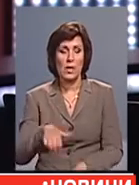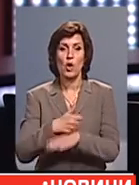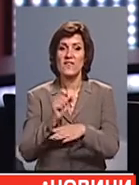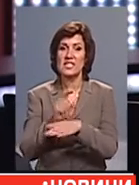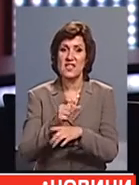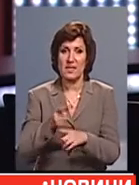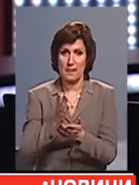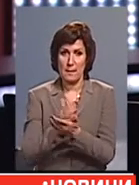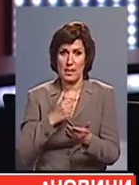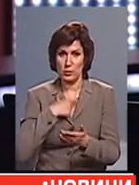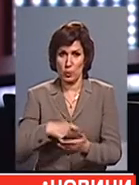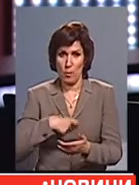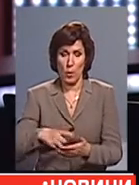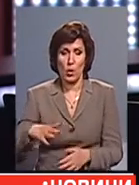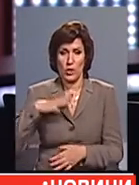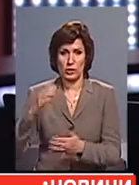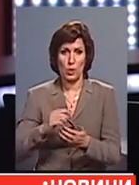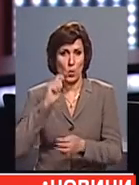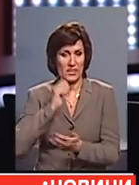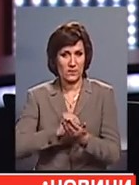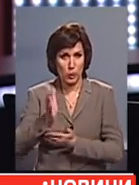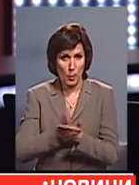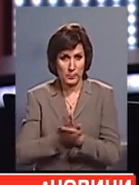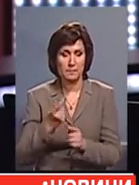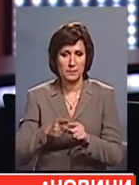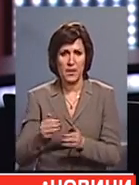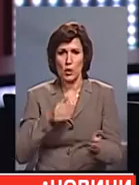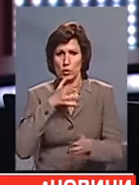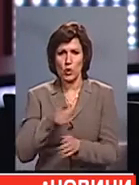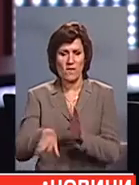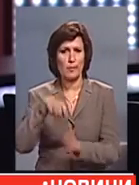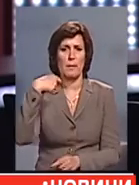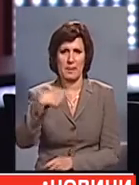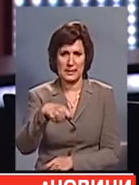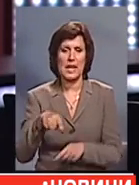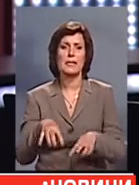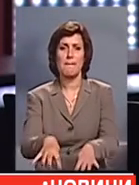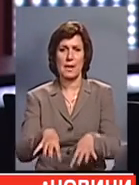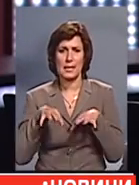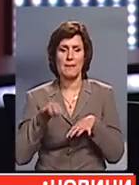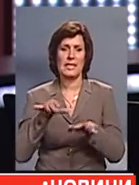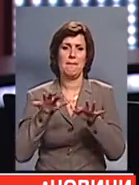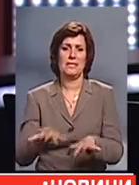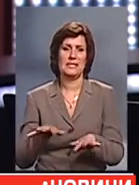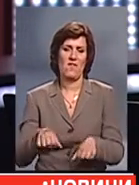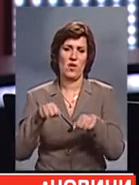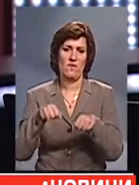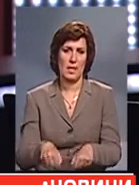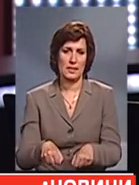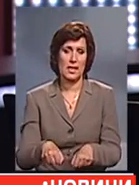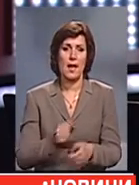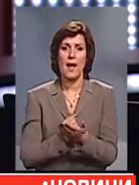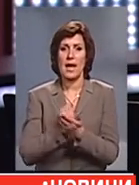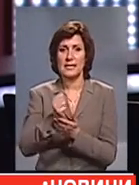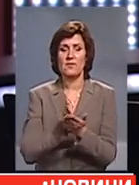завдання, які ставлять перед собою колишні українські високопосадовці, це дострокові вибори президента, парламенту і місцевої влади.